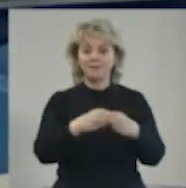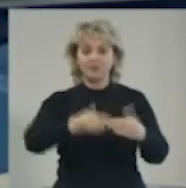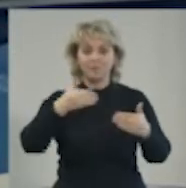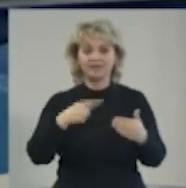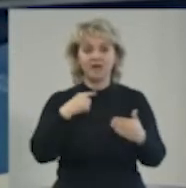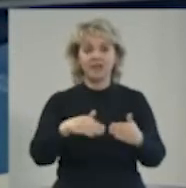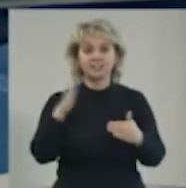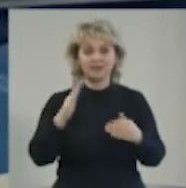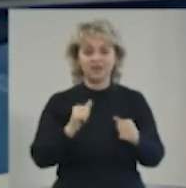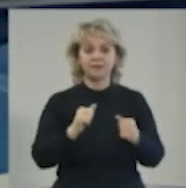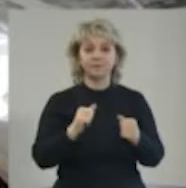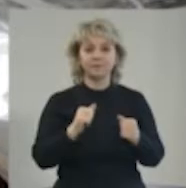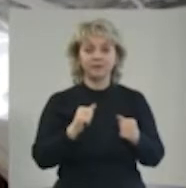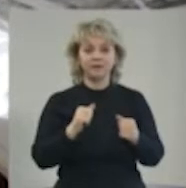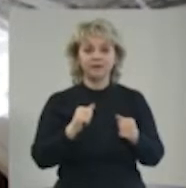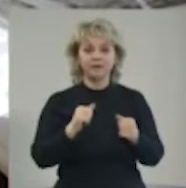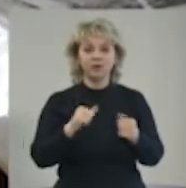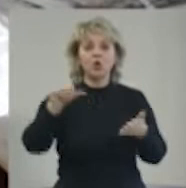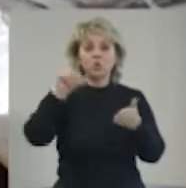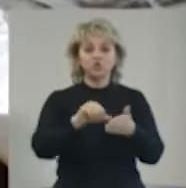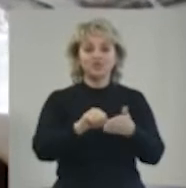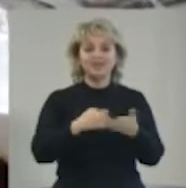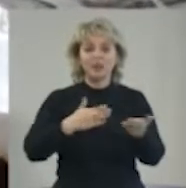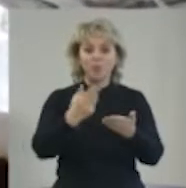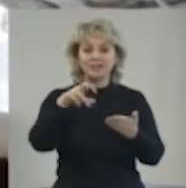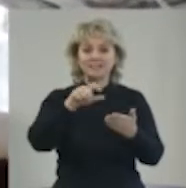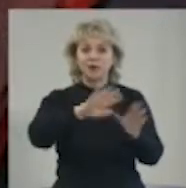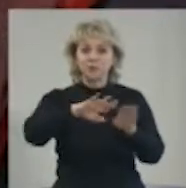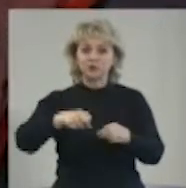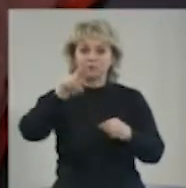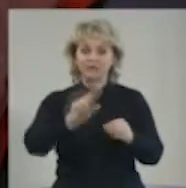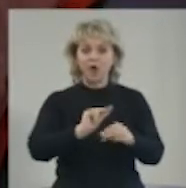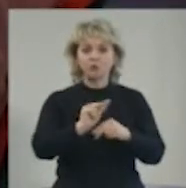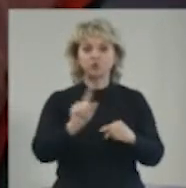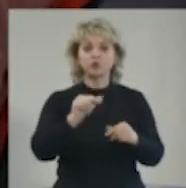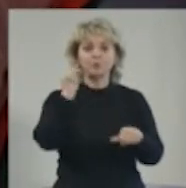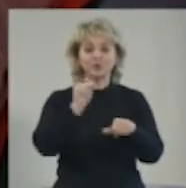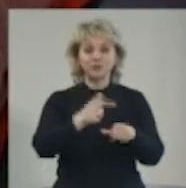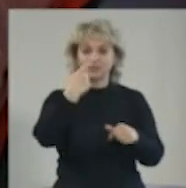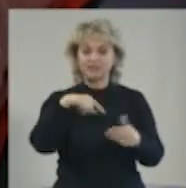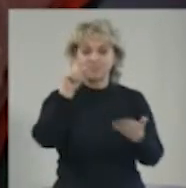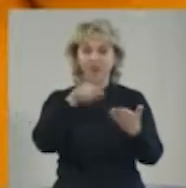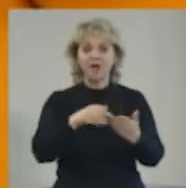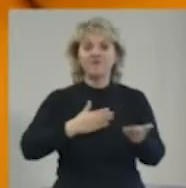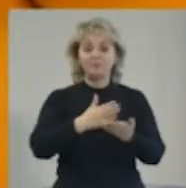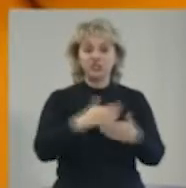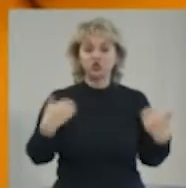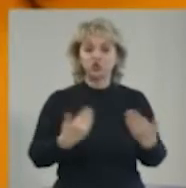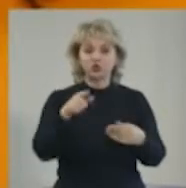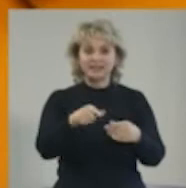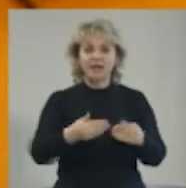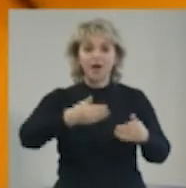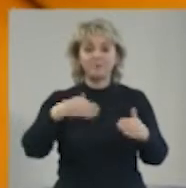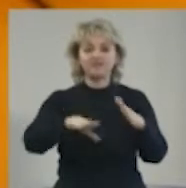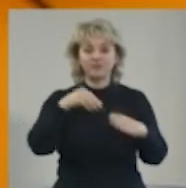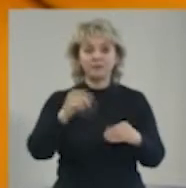предварительного голосования. Участники политстартапа пройдут специальное обучение, чтобы почувствовать себя увереннее в политической жизни. А с